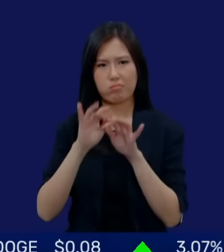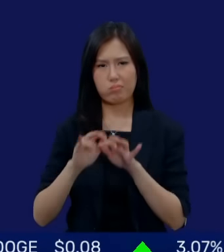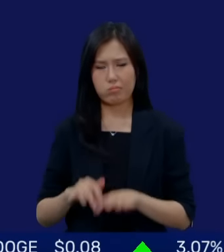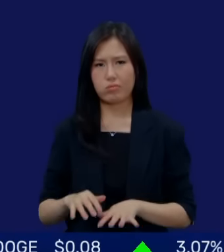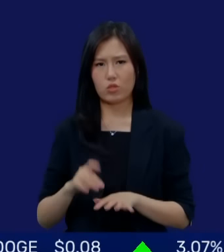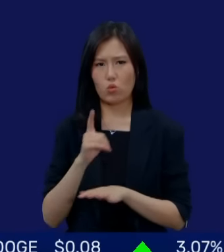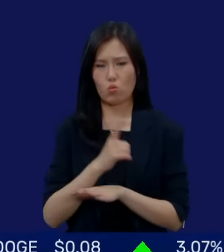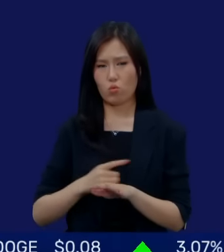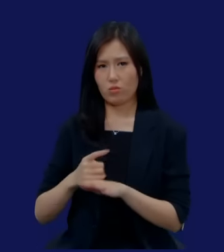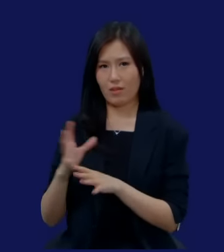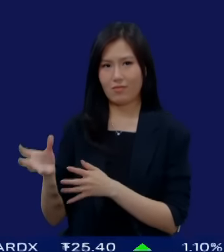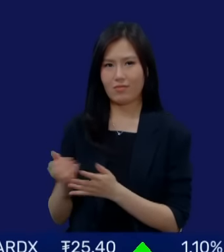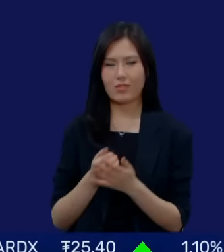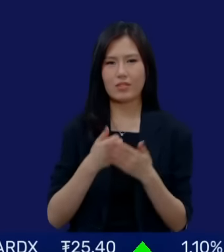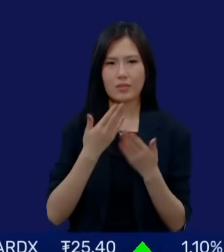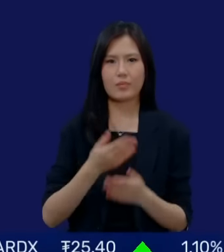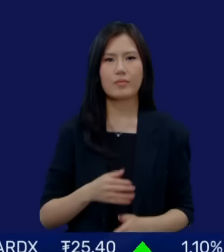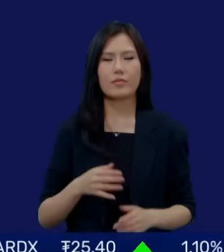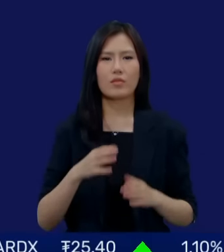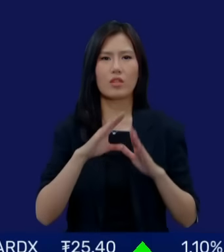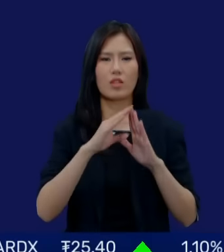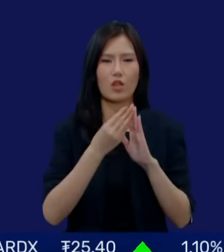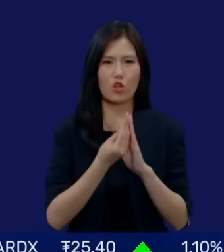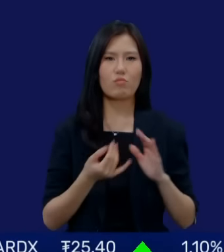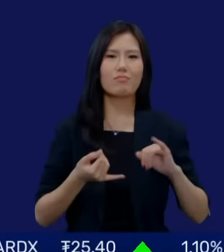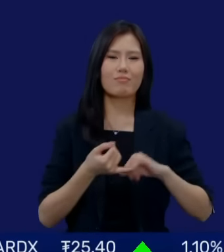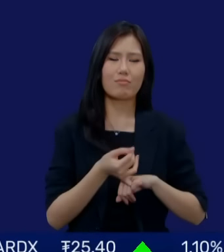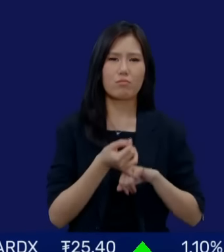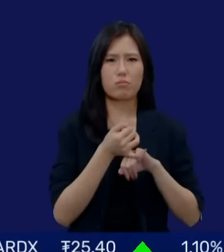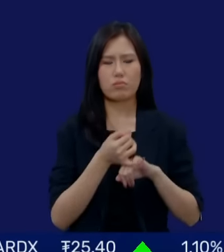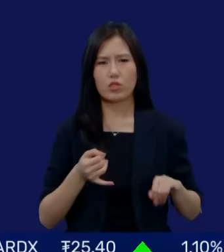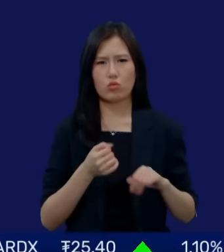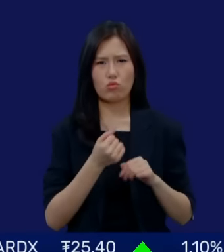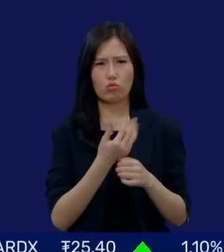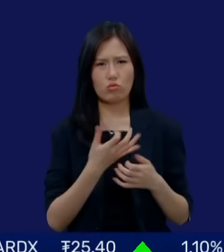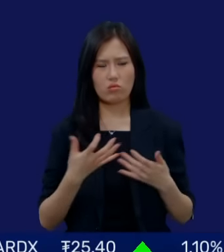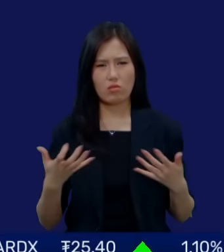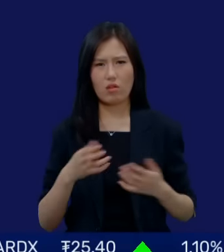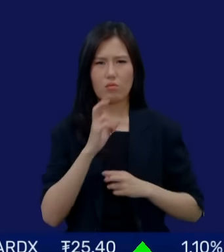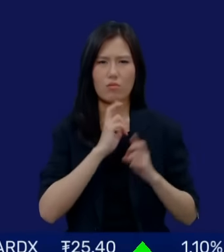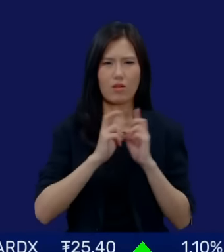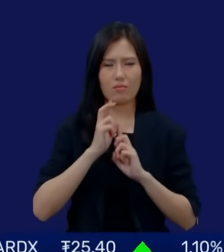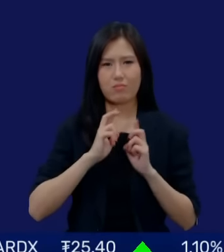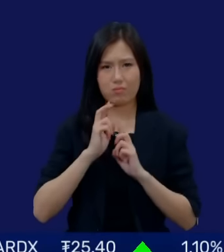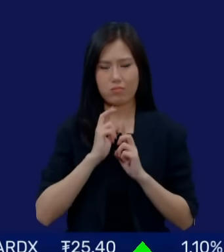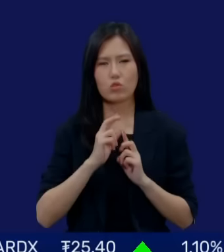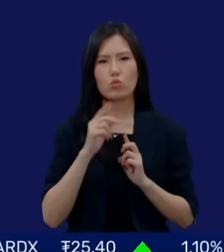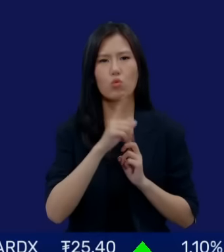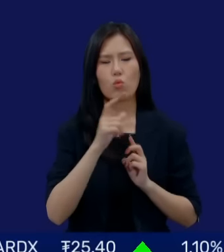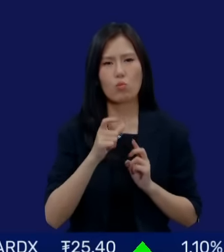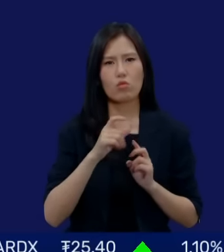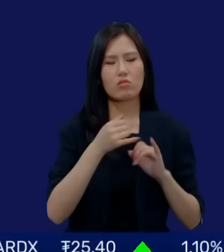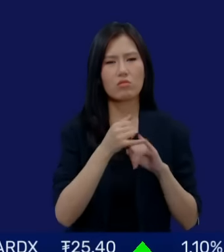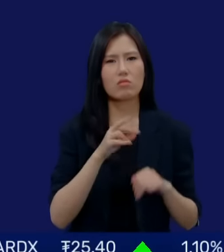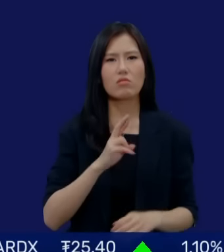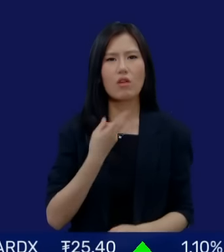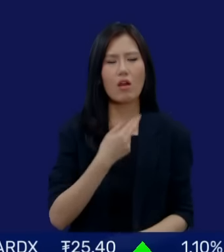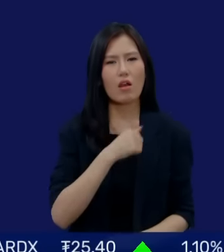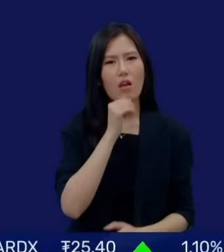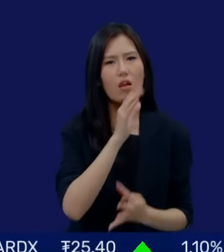юм. За мэдээж гэр бүл салалтад олон хүчин зүйл нөлөөлж байгаа ч гэсэн за энэ судалгаанд хамрагдсан хүмүүсийн гэр бүл цуслуулсан